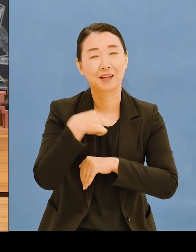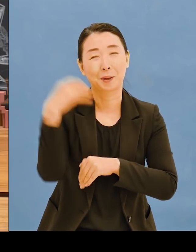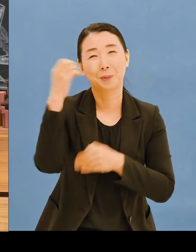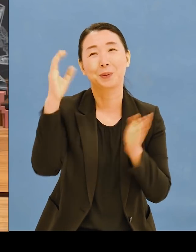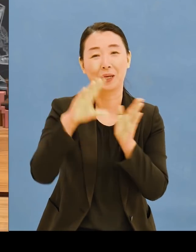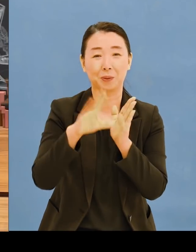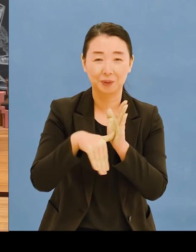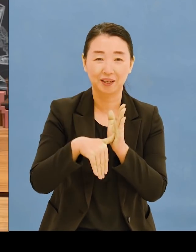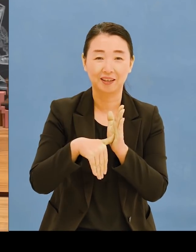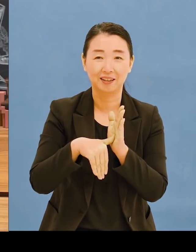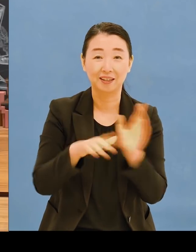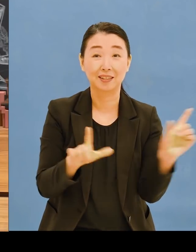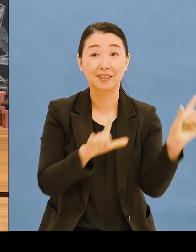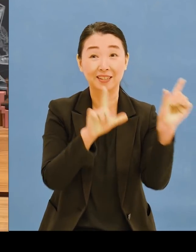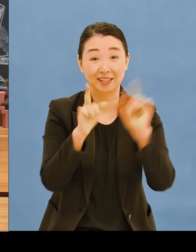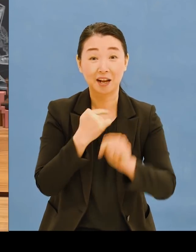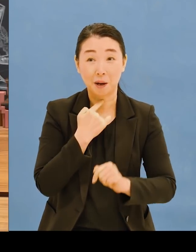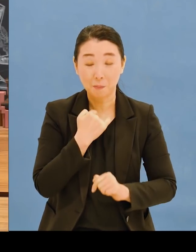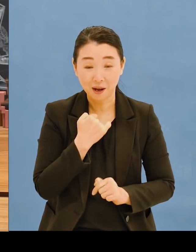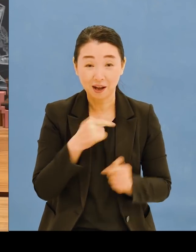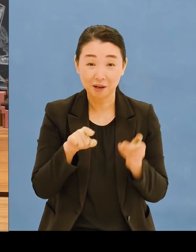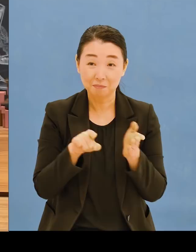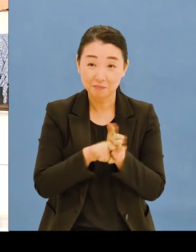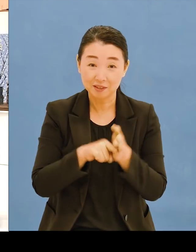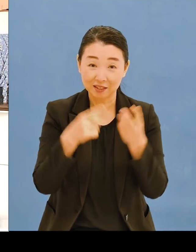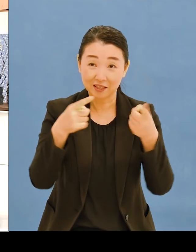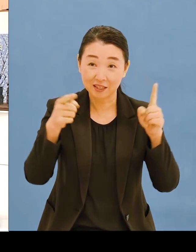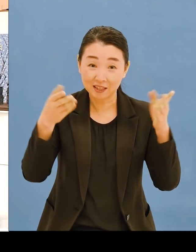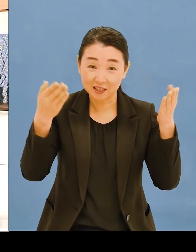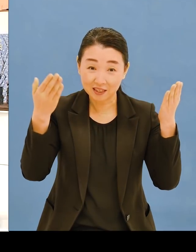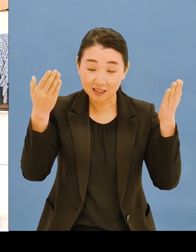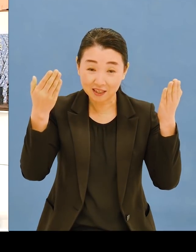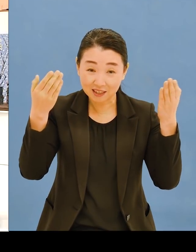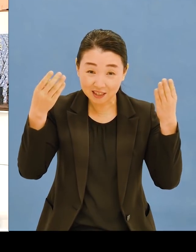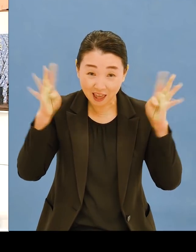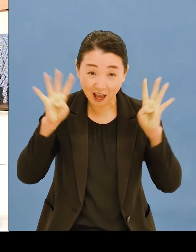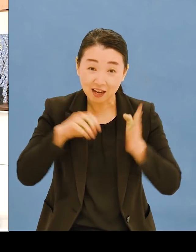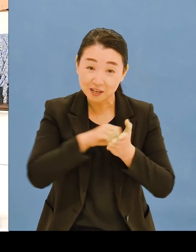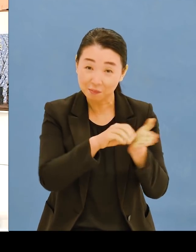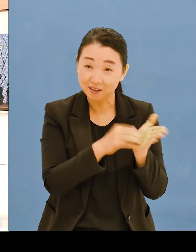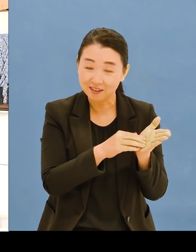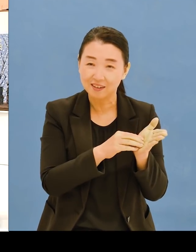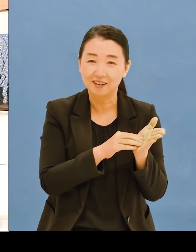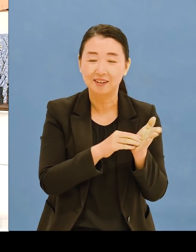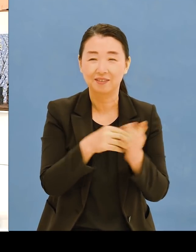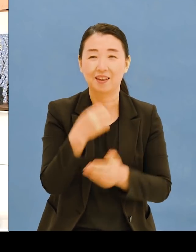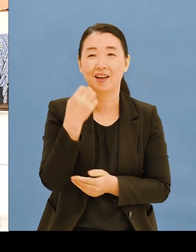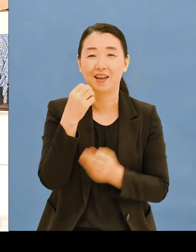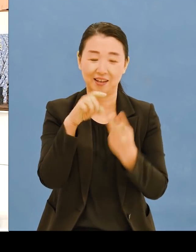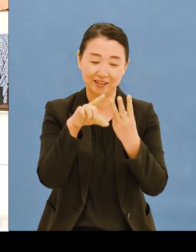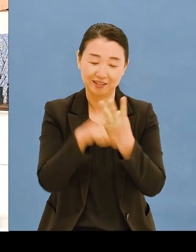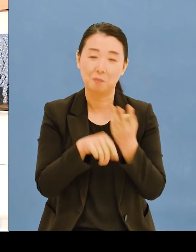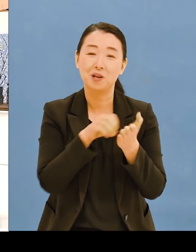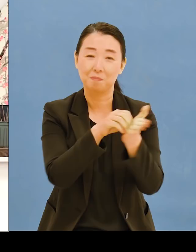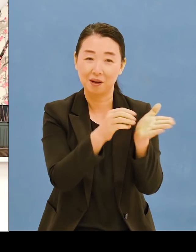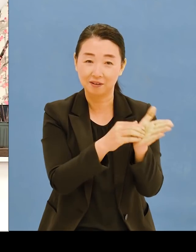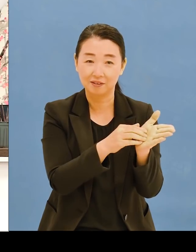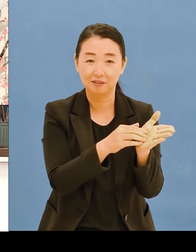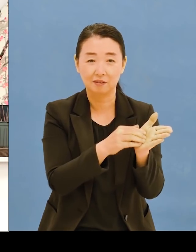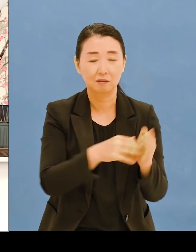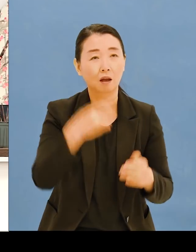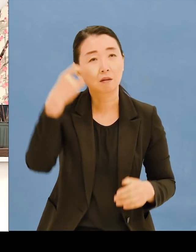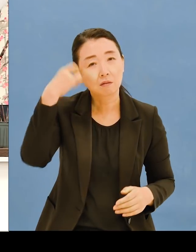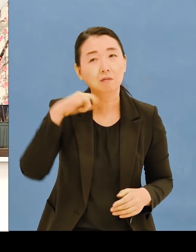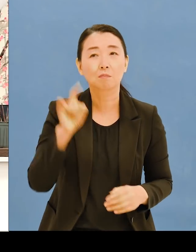그래서 그런 생활을 계속 하시면서 그래도 신학대에는 이제 가신 거네요. 네, 이제 잘 네. 3월에 입학을 했죠. 예. 그냥